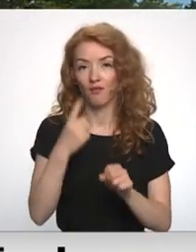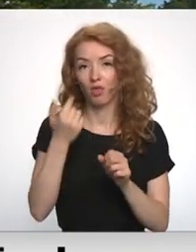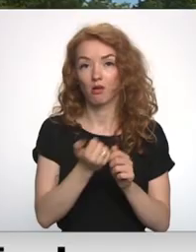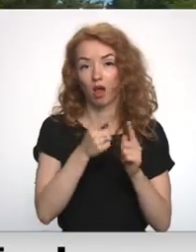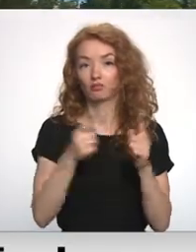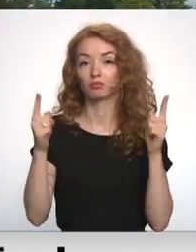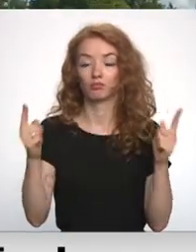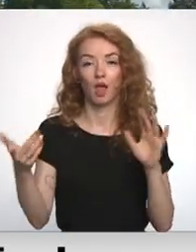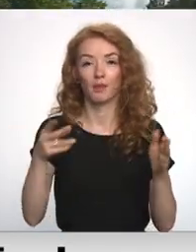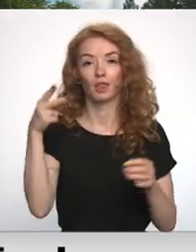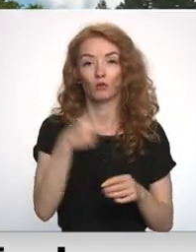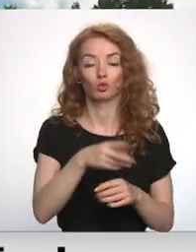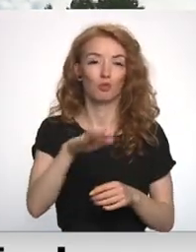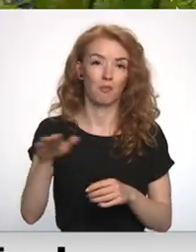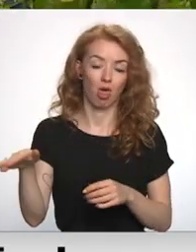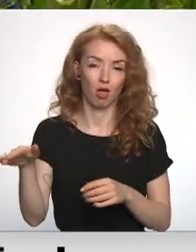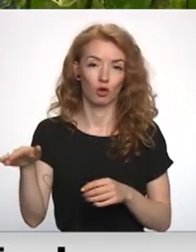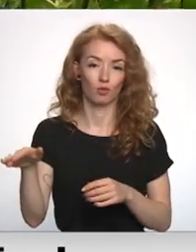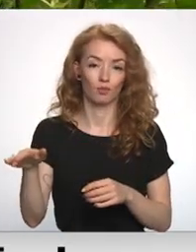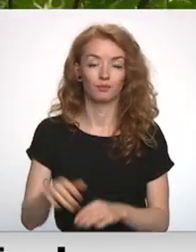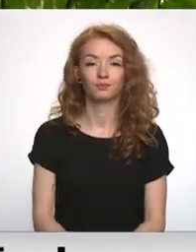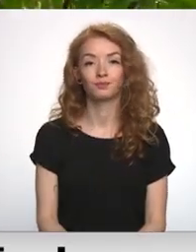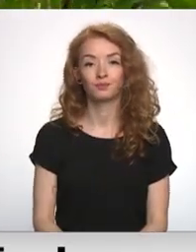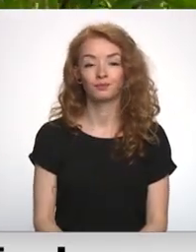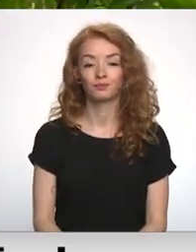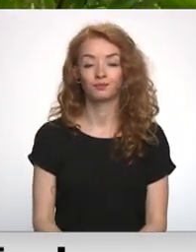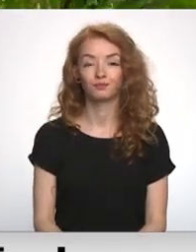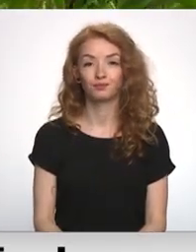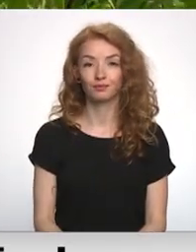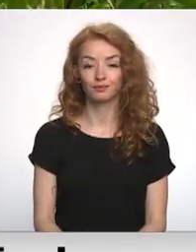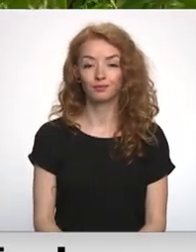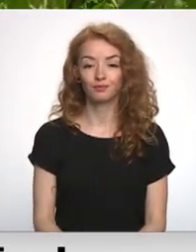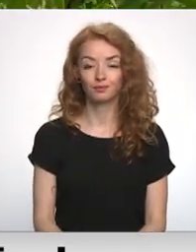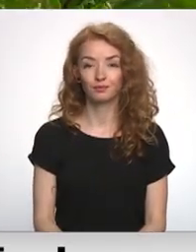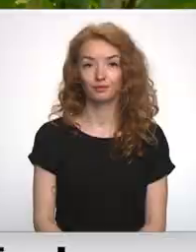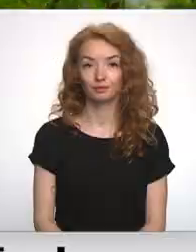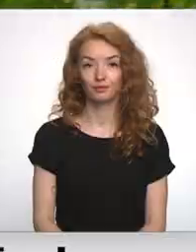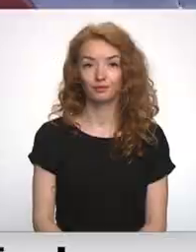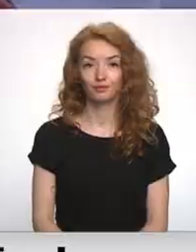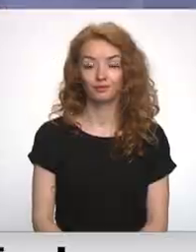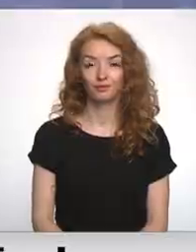iziet aptuveni 2000 bērni. Dianā Boltiņa, Igors Paļažājevs, Zemgales reģionālā televīzija.